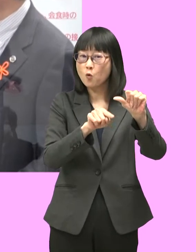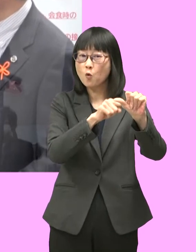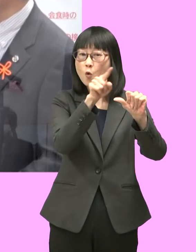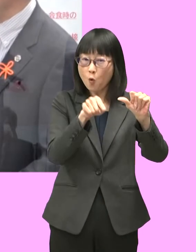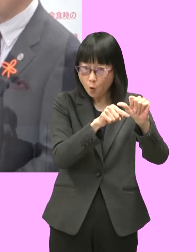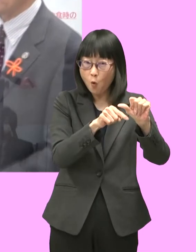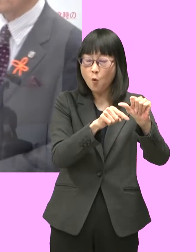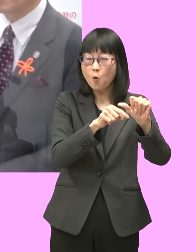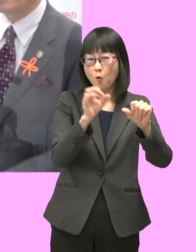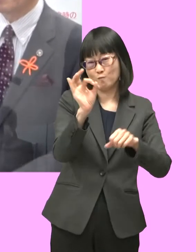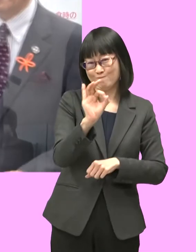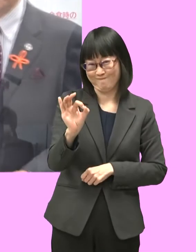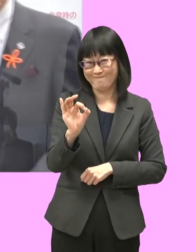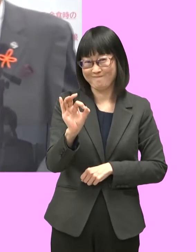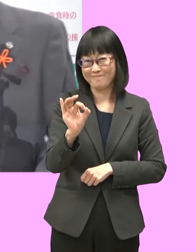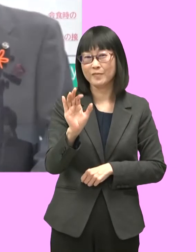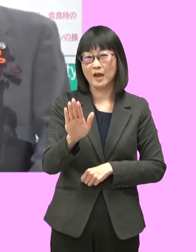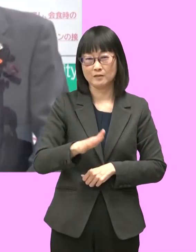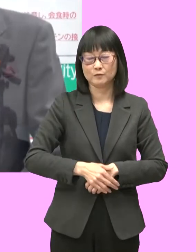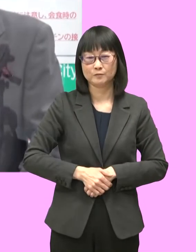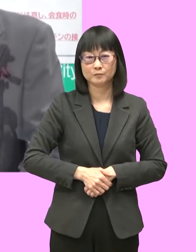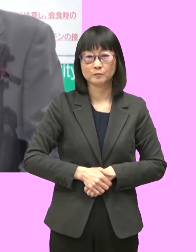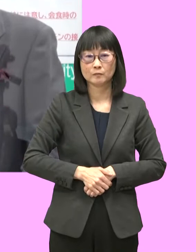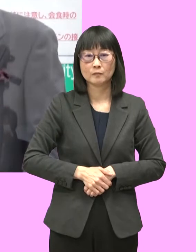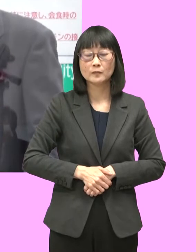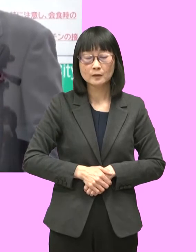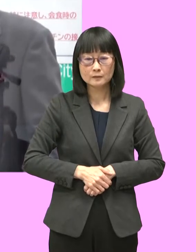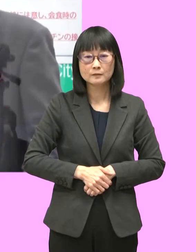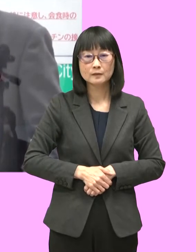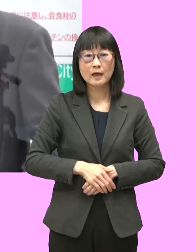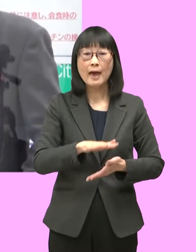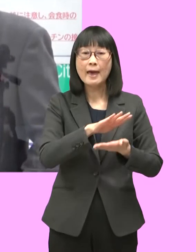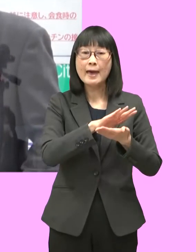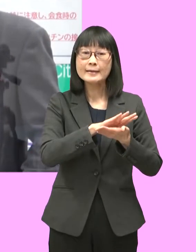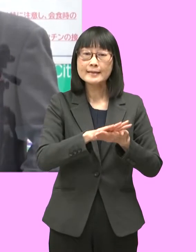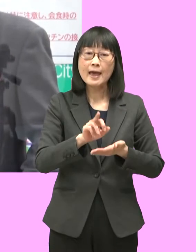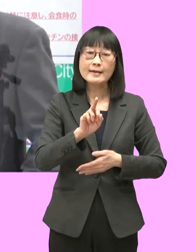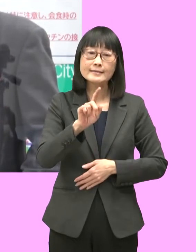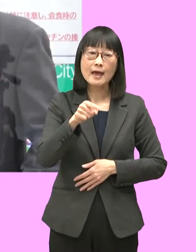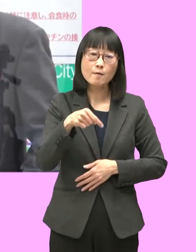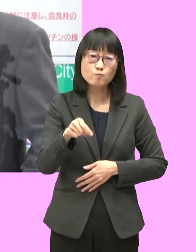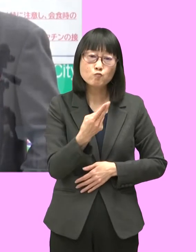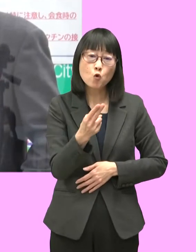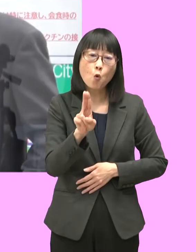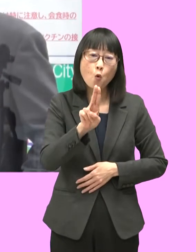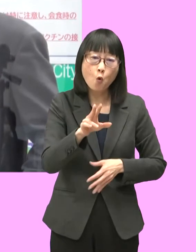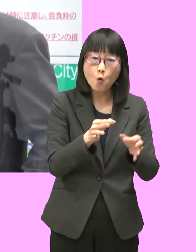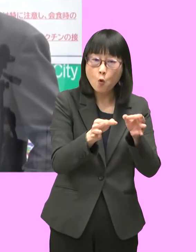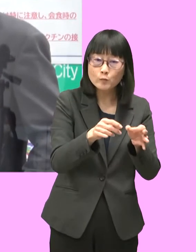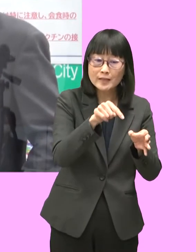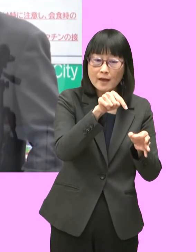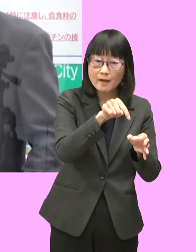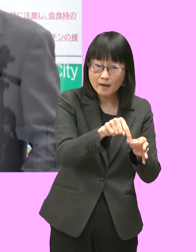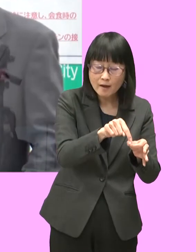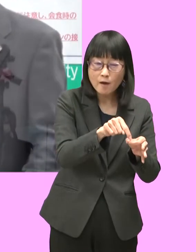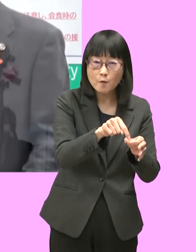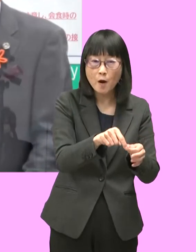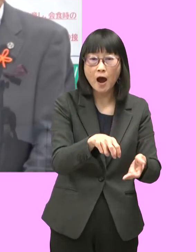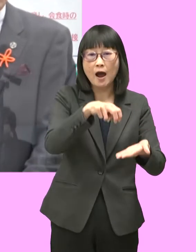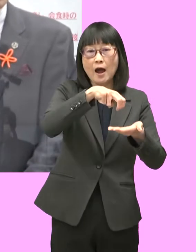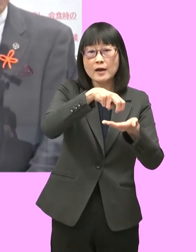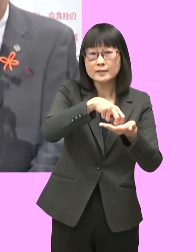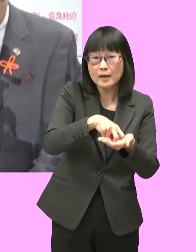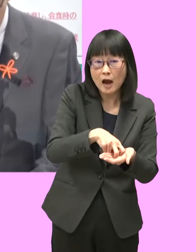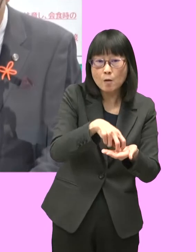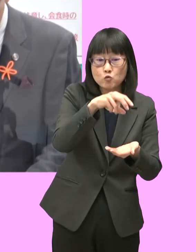清泉堂さんに至ってはですね、福島が誇るあの重要文化財しゃがむ土偶をモチーフにレーズン